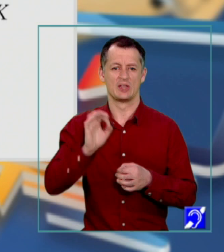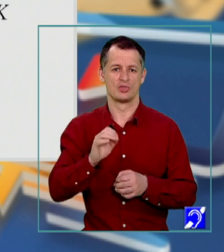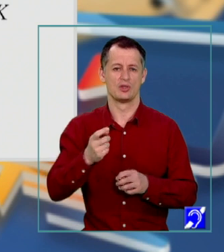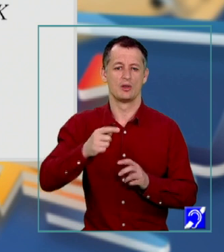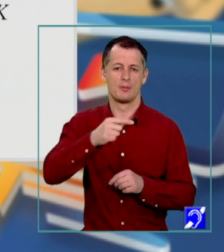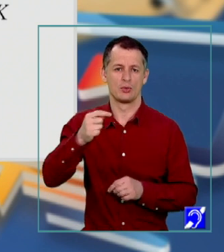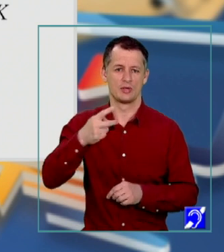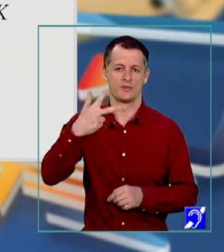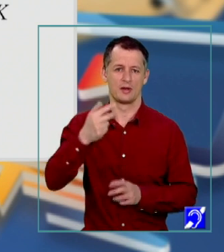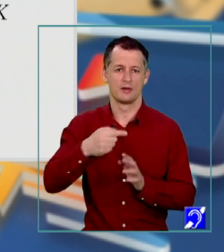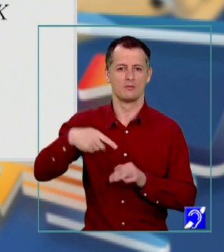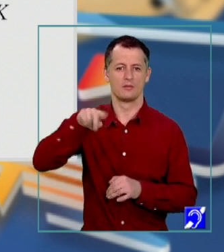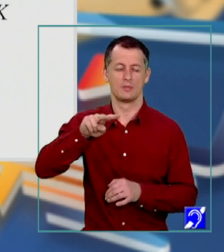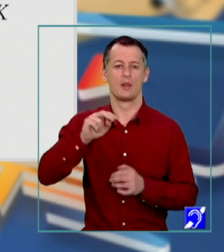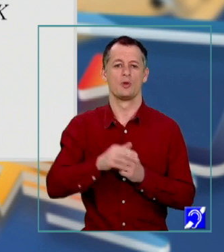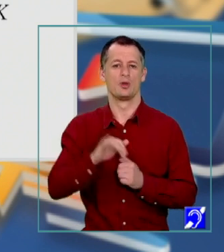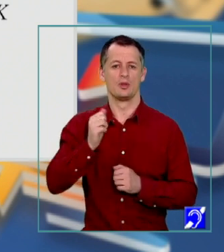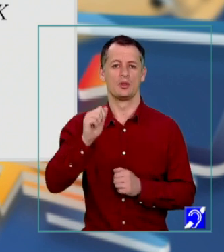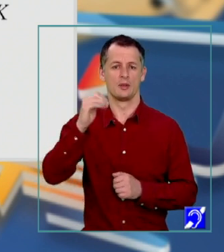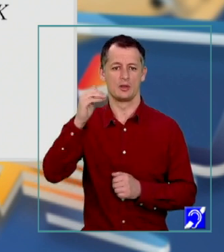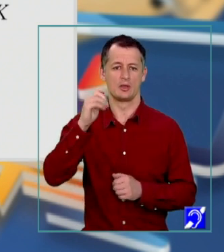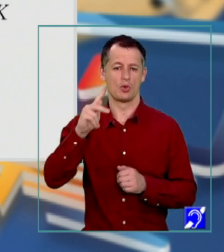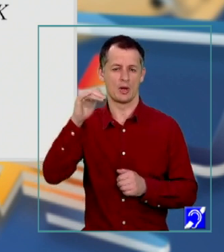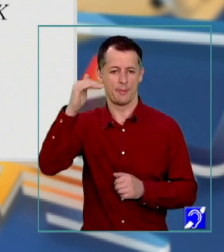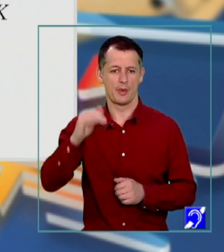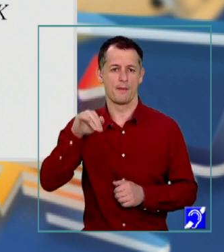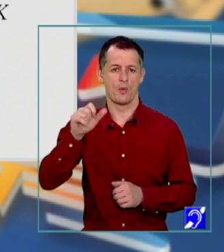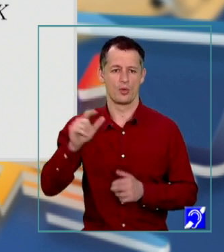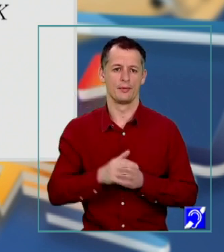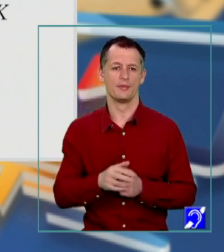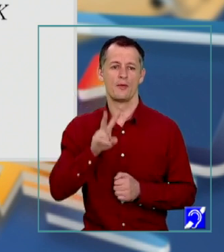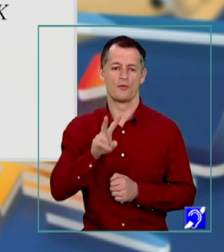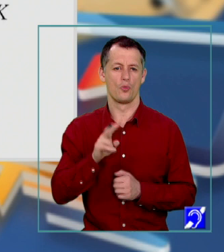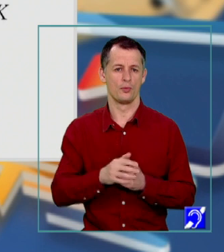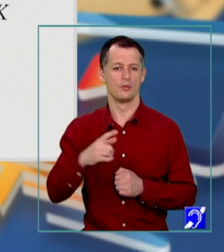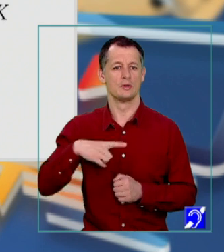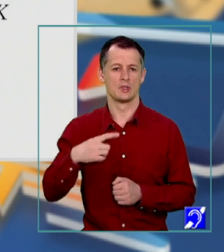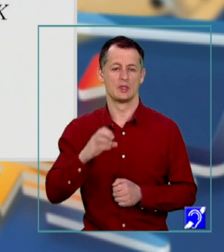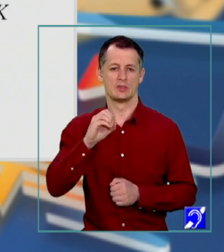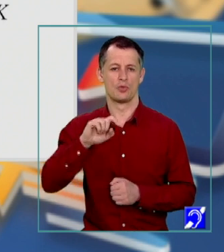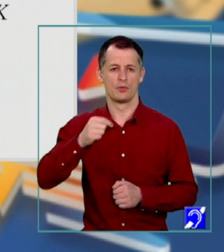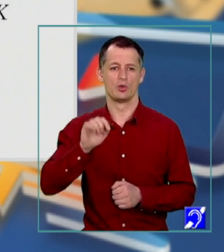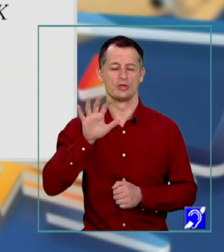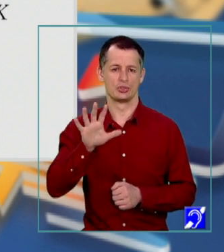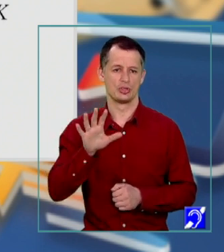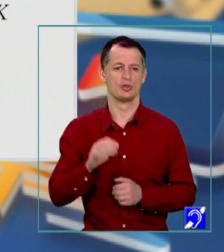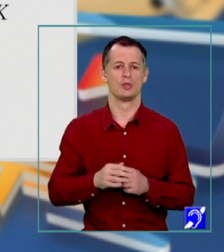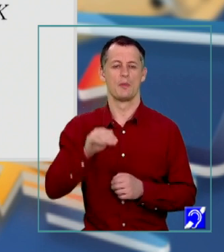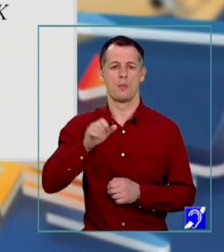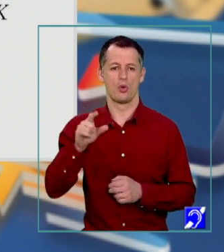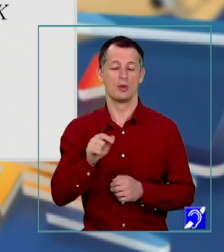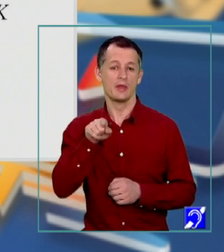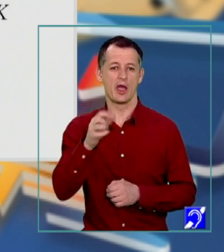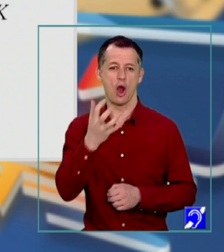La punctul anterior am calculat numărul de moli de oxigen. O să